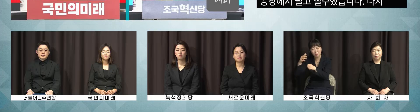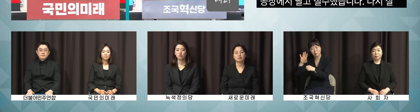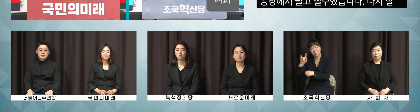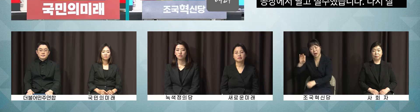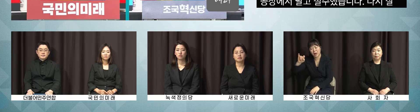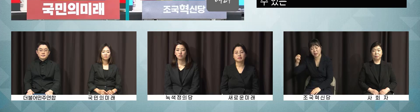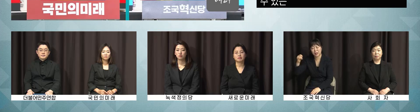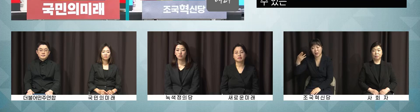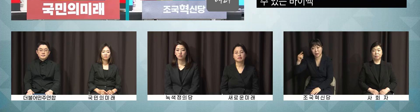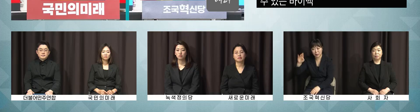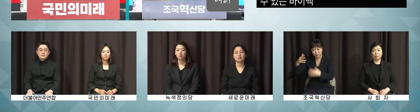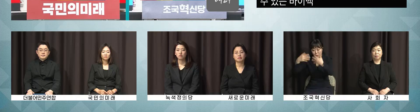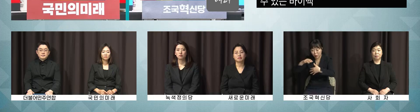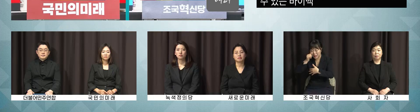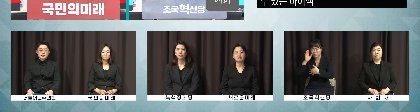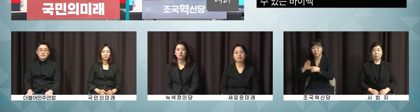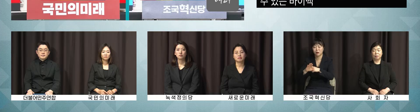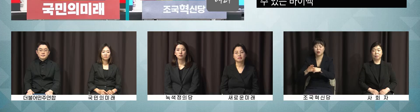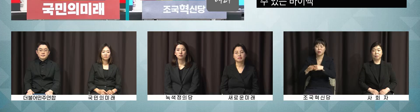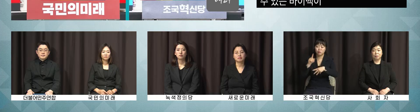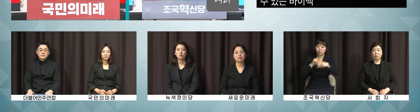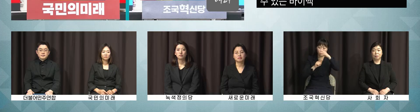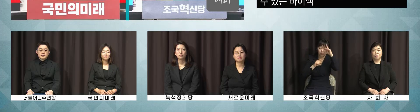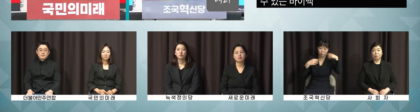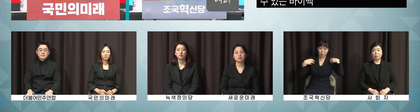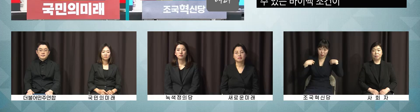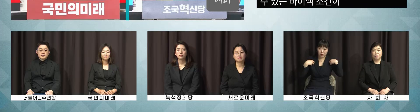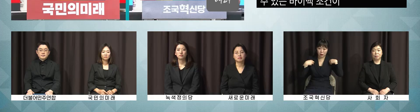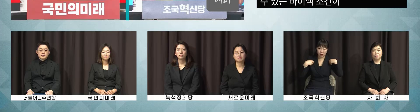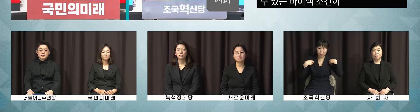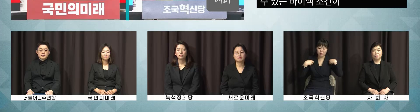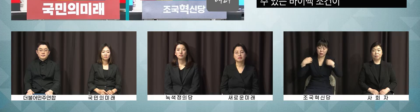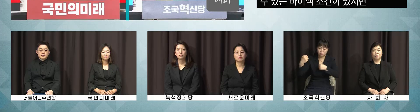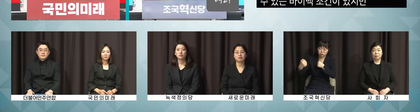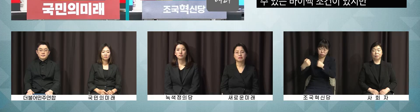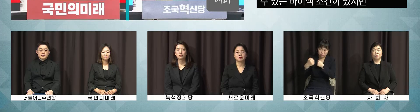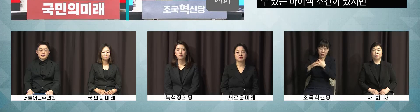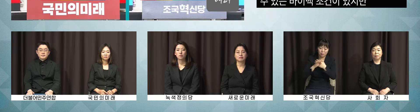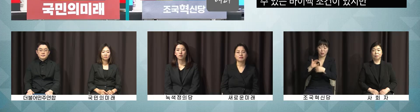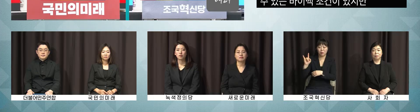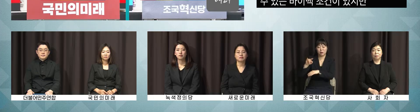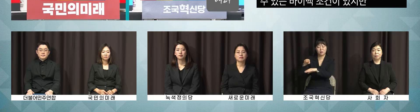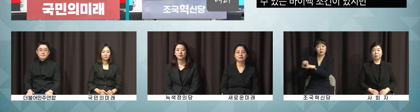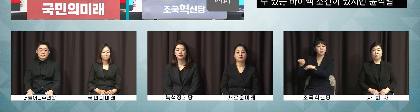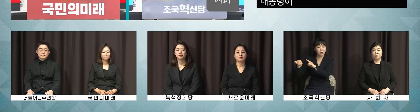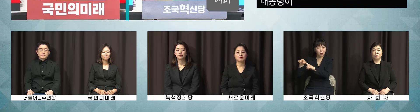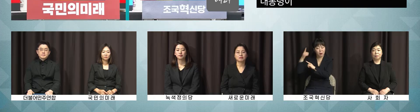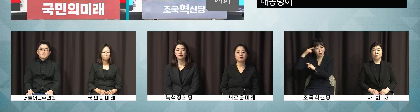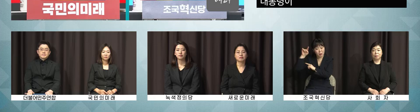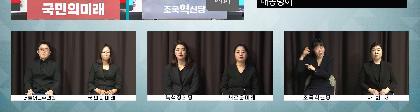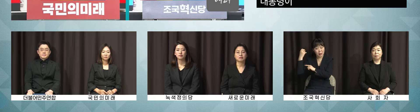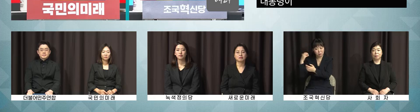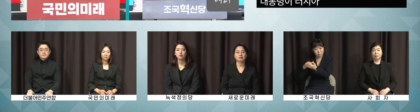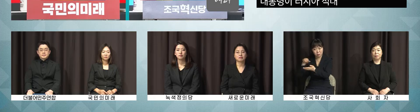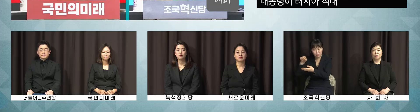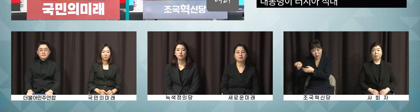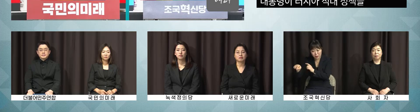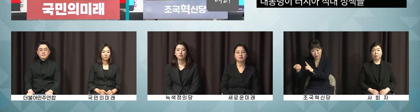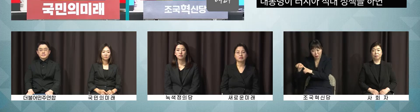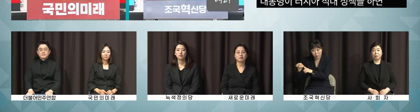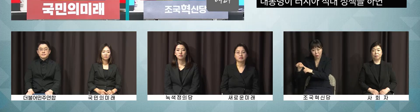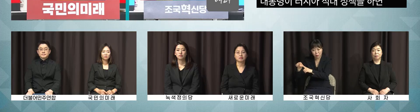하지만 윤석열 대통령이 러시아 적대 정책을 유지하는 한 현대자동차가 러시아로 다시 돌아가서